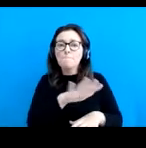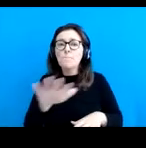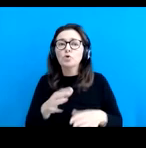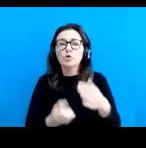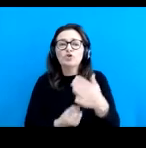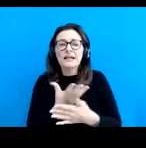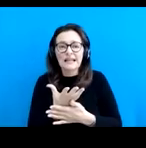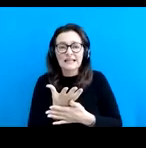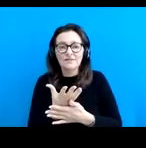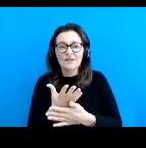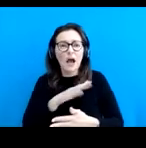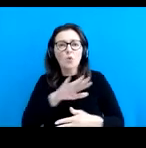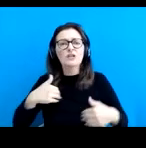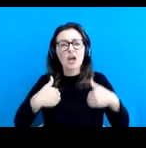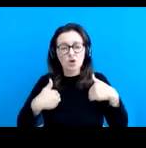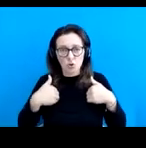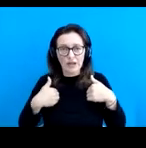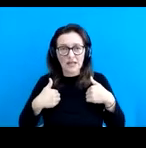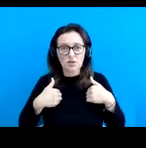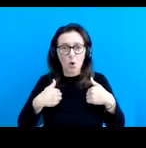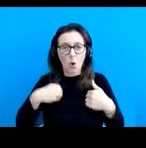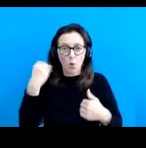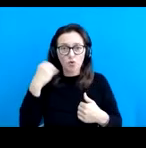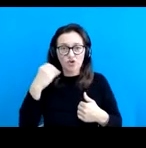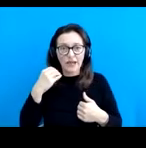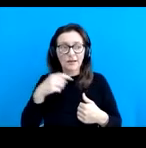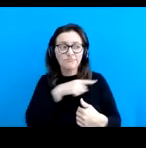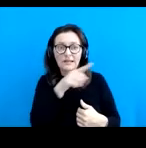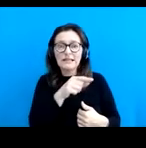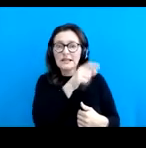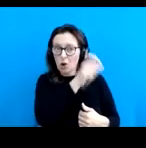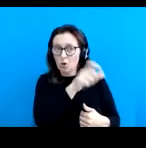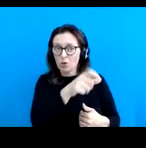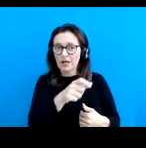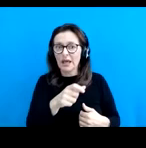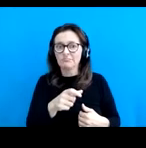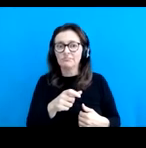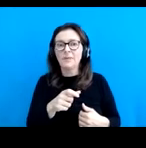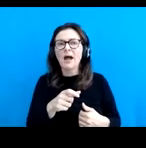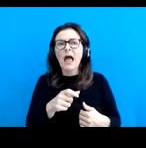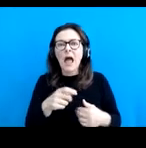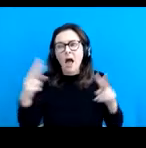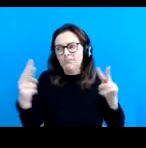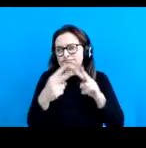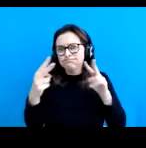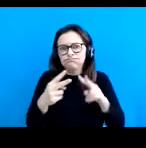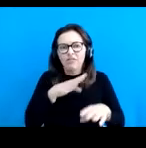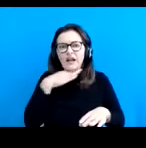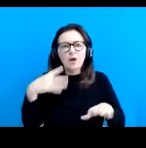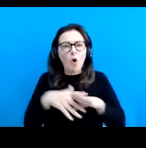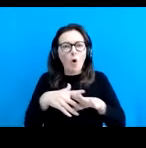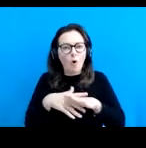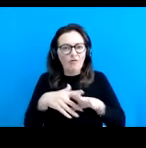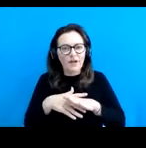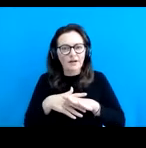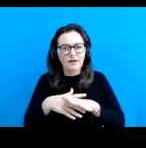z disleksijo, disgrafijo in diskalkulijo naletijo na veliko ovir tudi v odrasli dobi. Bodi si na delovnem